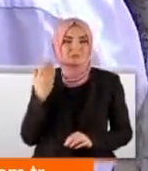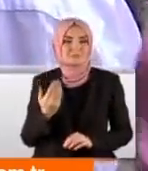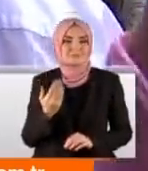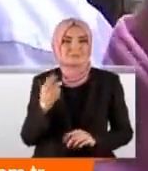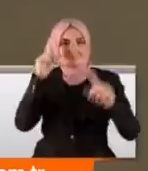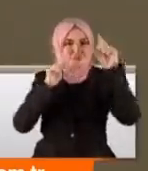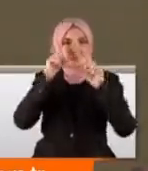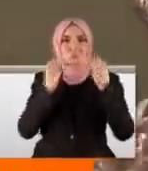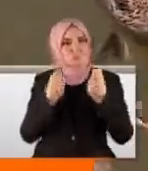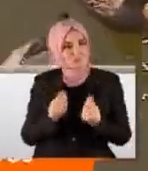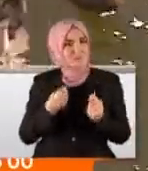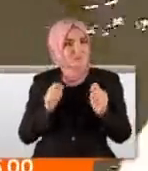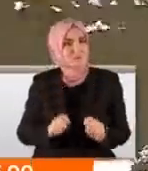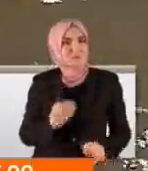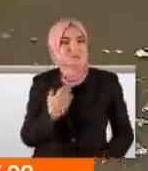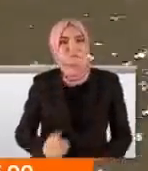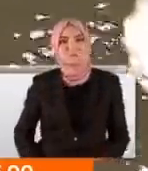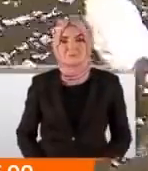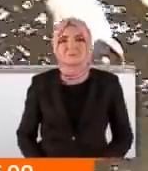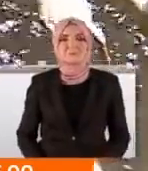resimler de çekiyoruz.